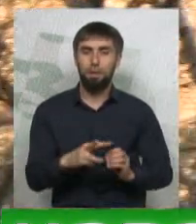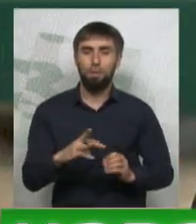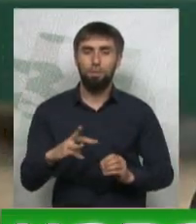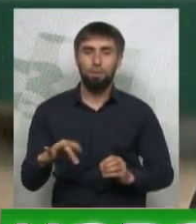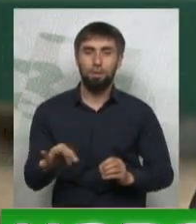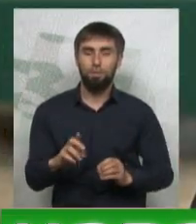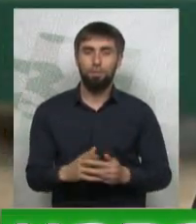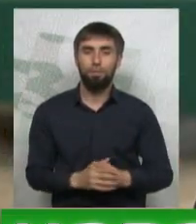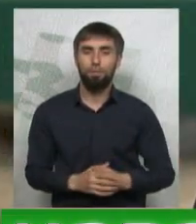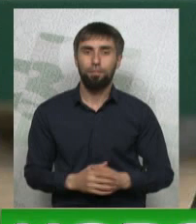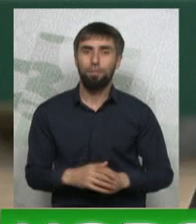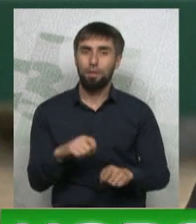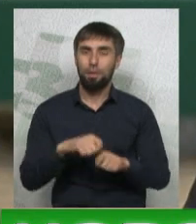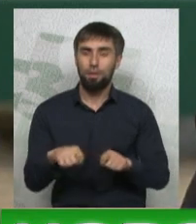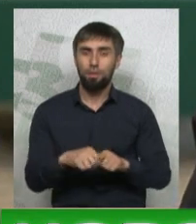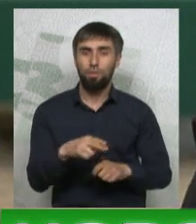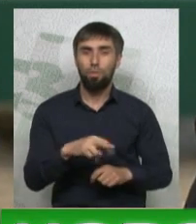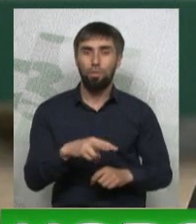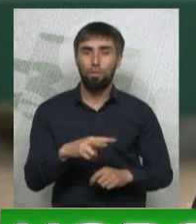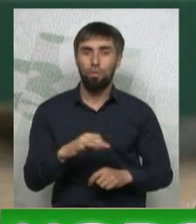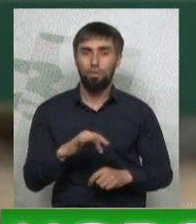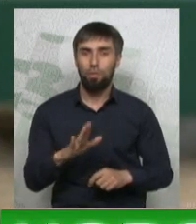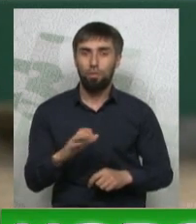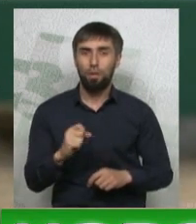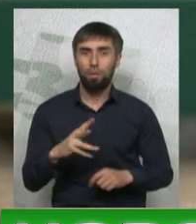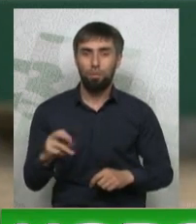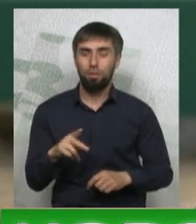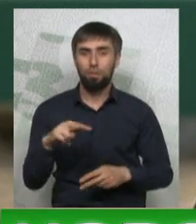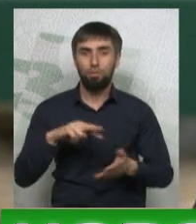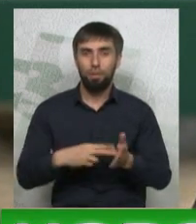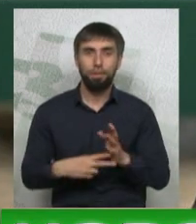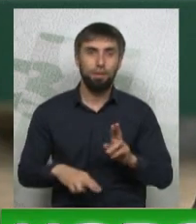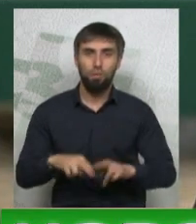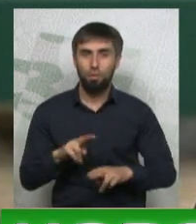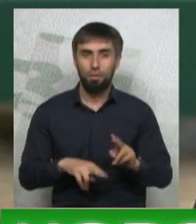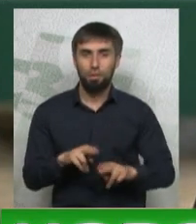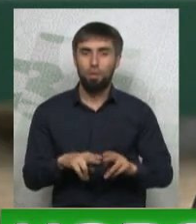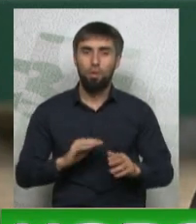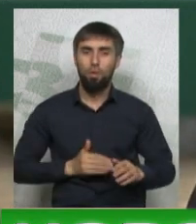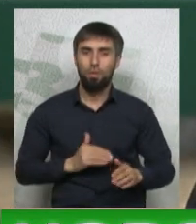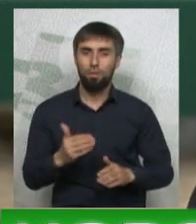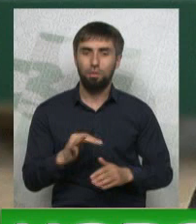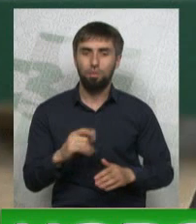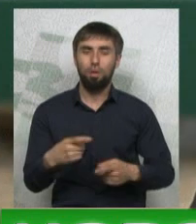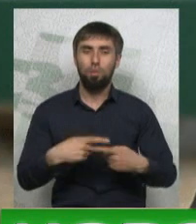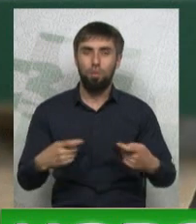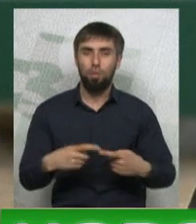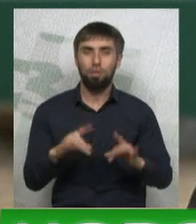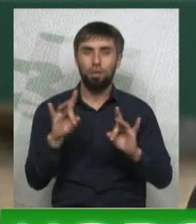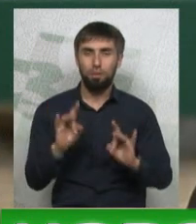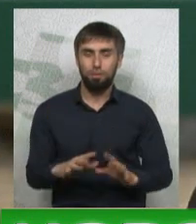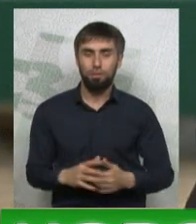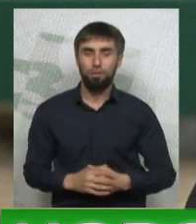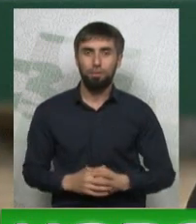рублей. Инвестор Паланкоев Ахмед Магомедович инвестирует в строительство коммерческой инфраструктуры. Это гостиницы,